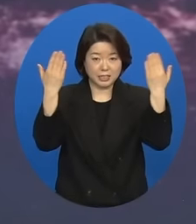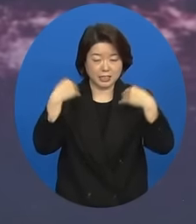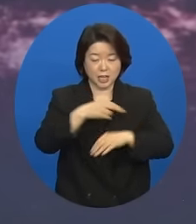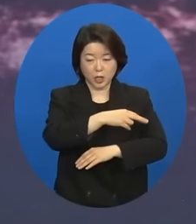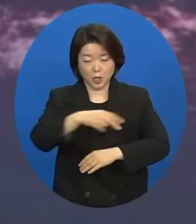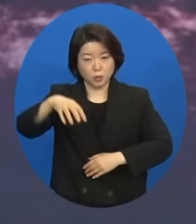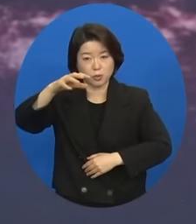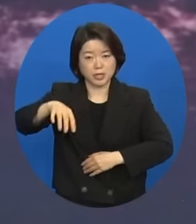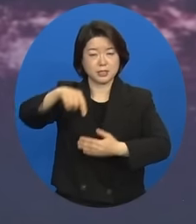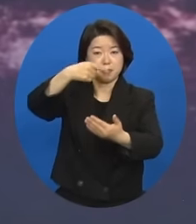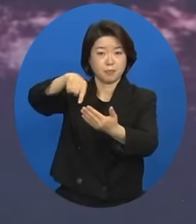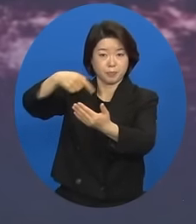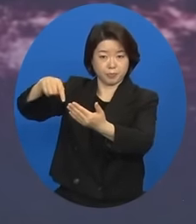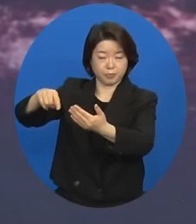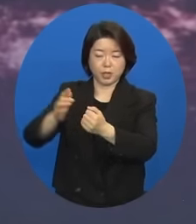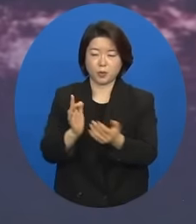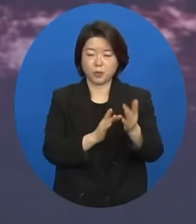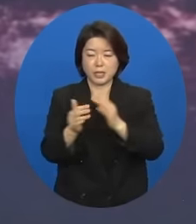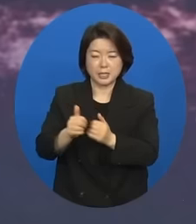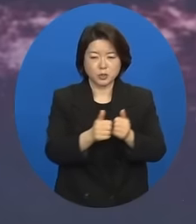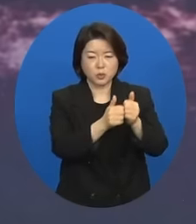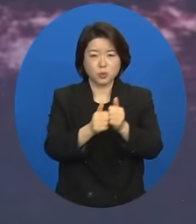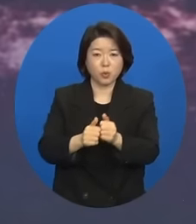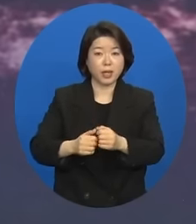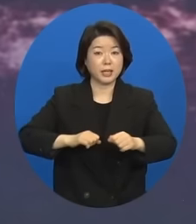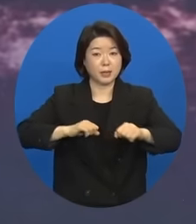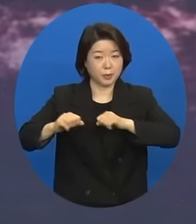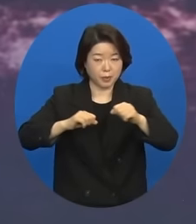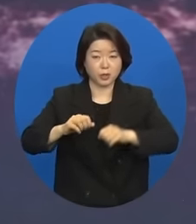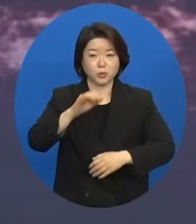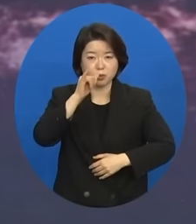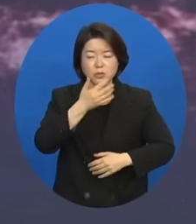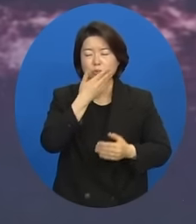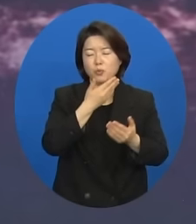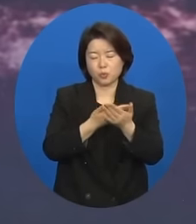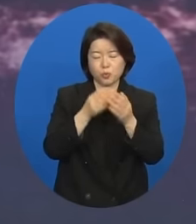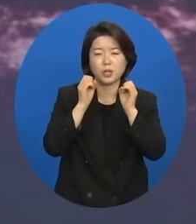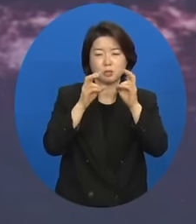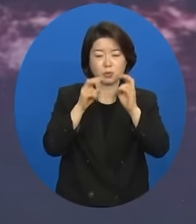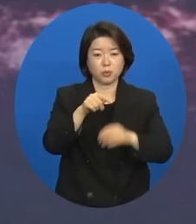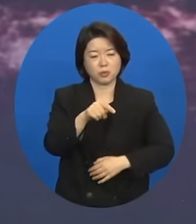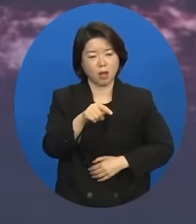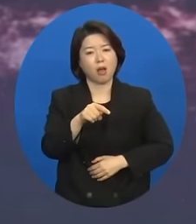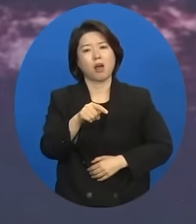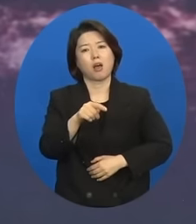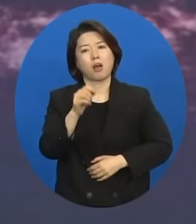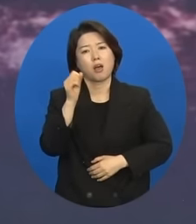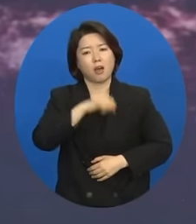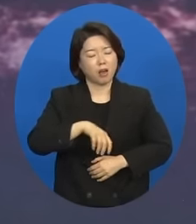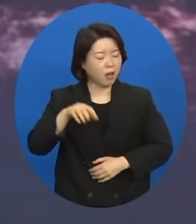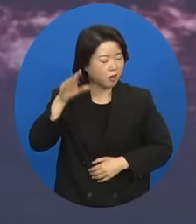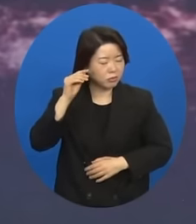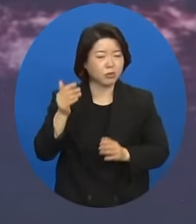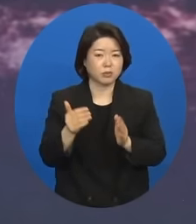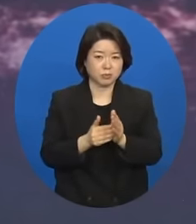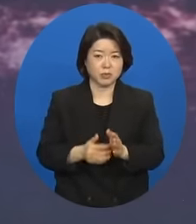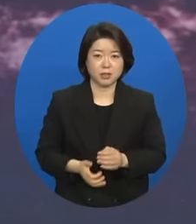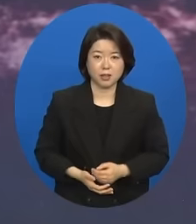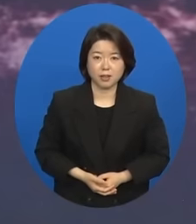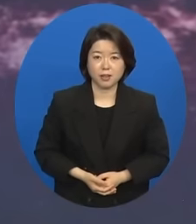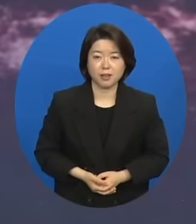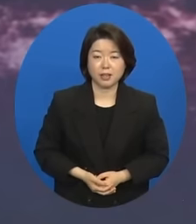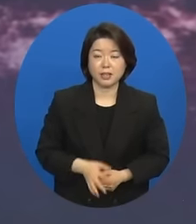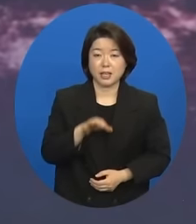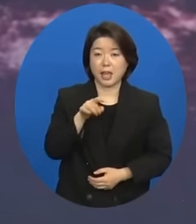가르치고 이제 예수동행 사역을 하시면서 참 너무나 귀한 선교사님 것을 보게 되었습니다 여러분 이것이